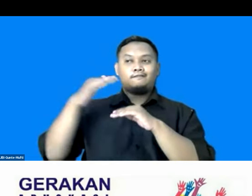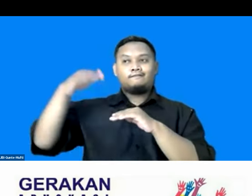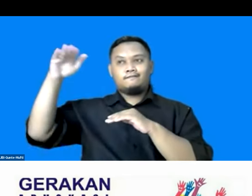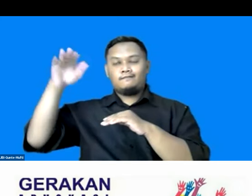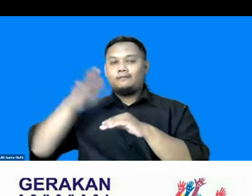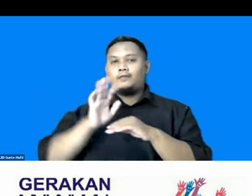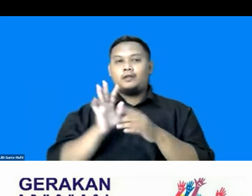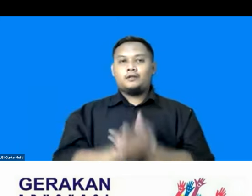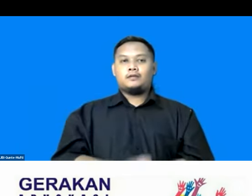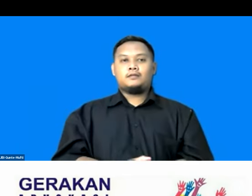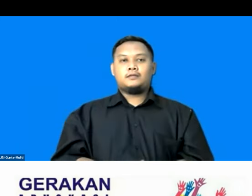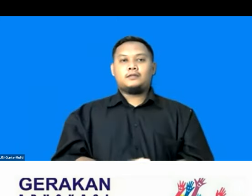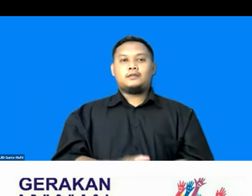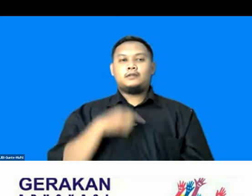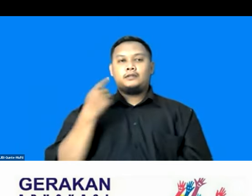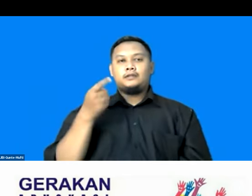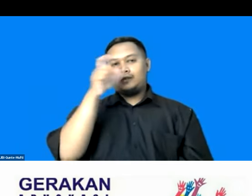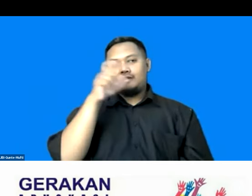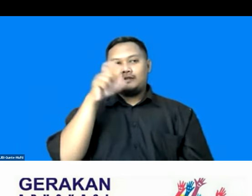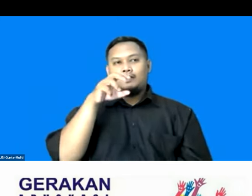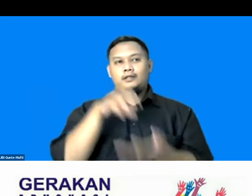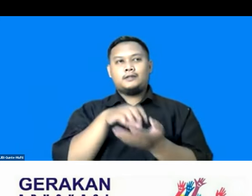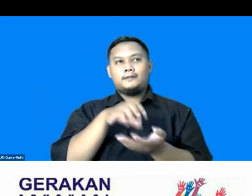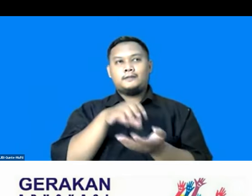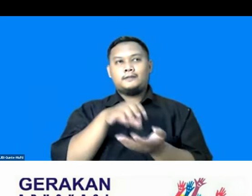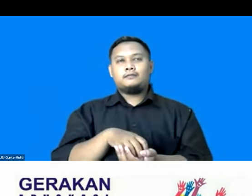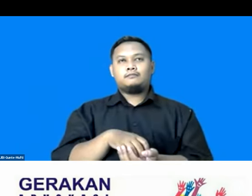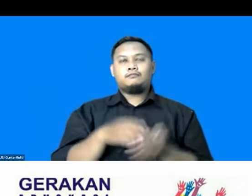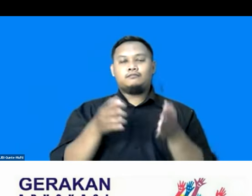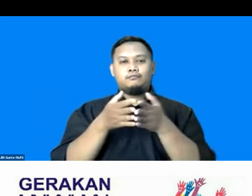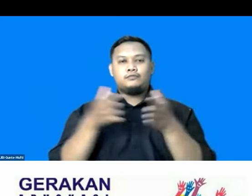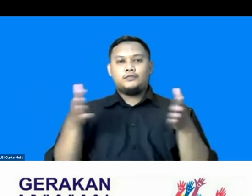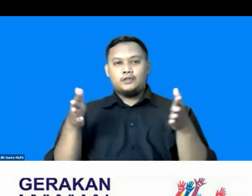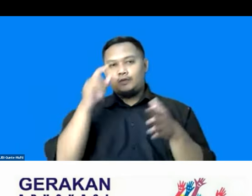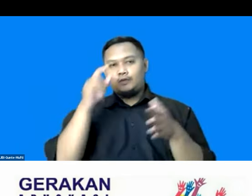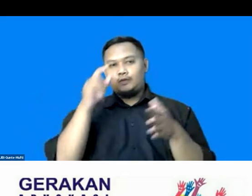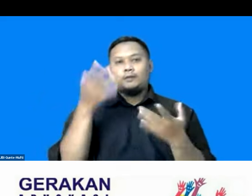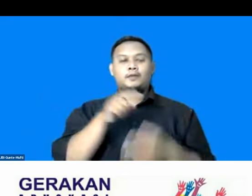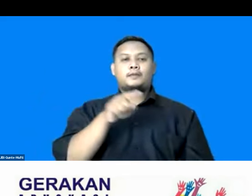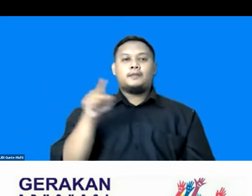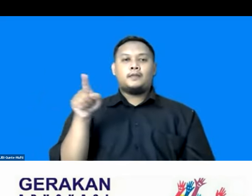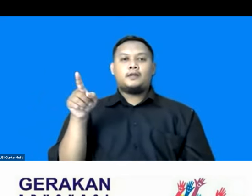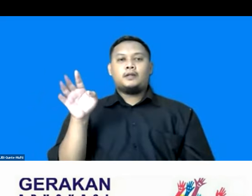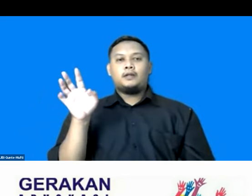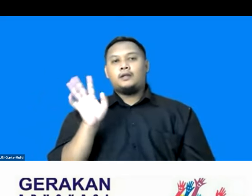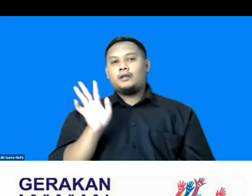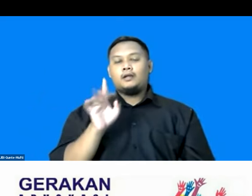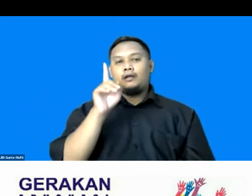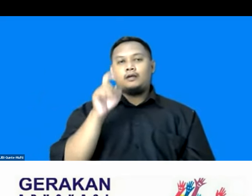kita mencari tempat yang lebih luas supaya mereka nggak harus